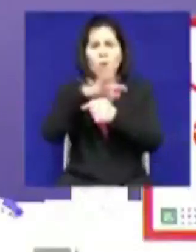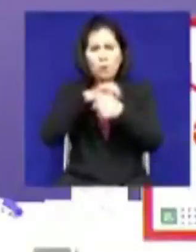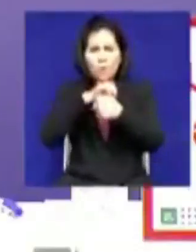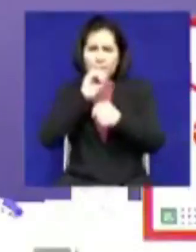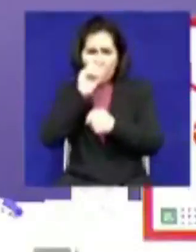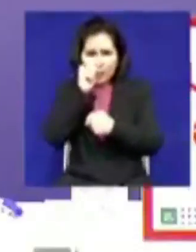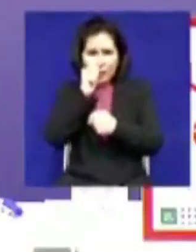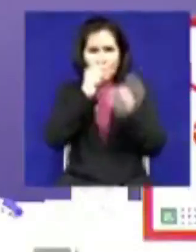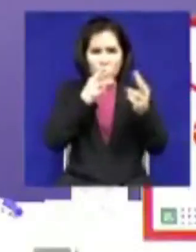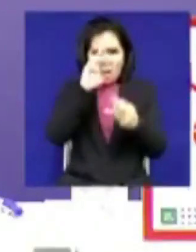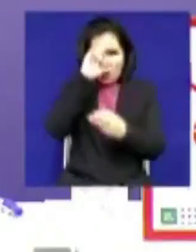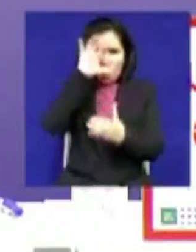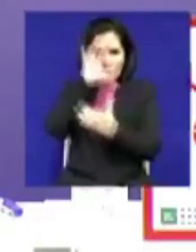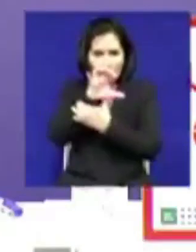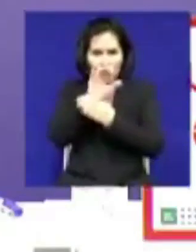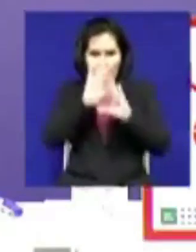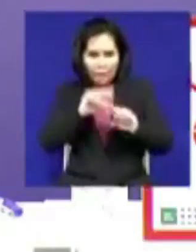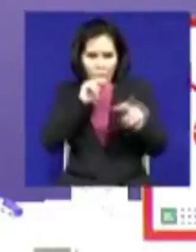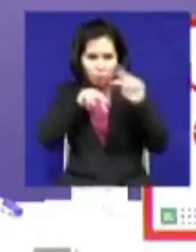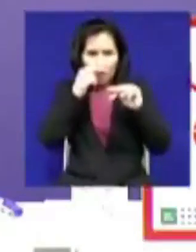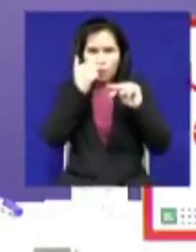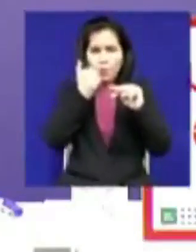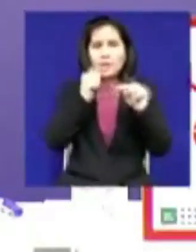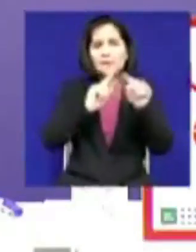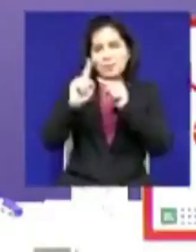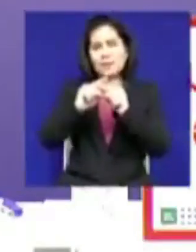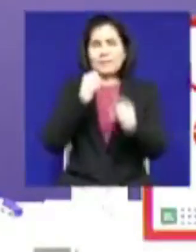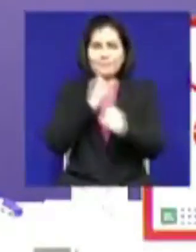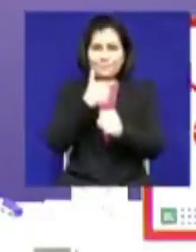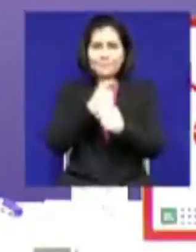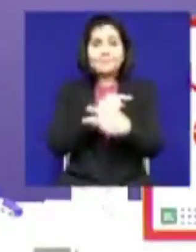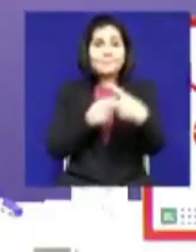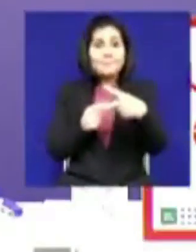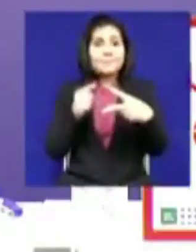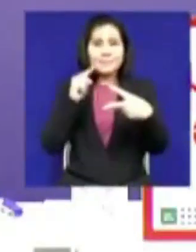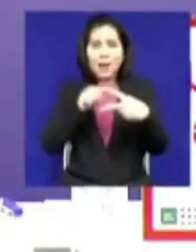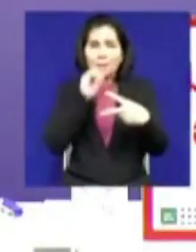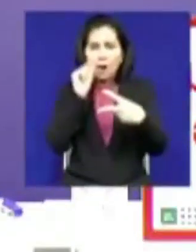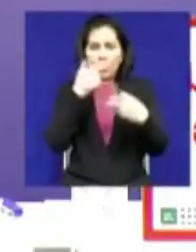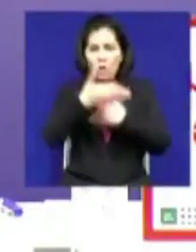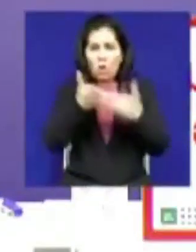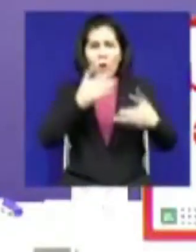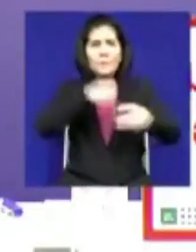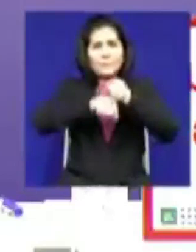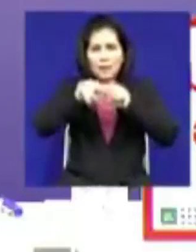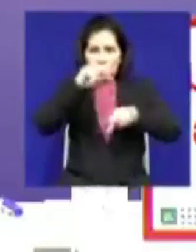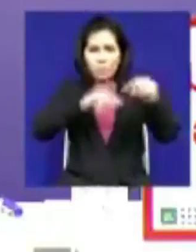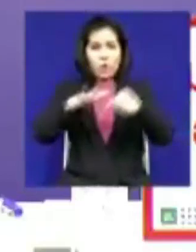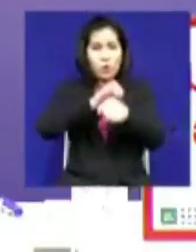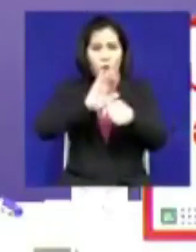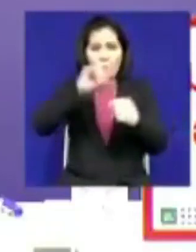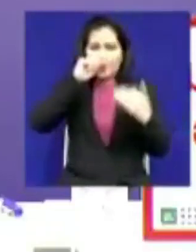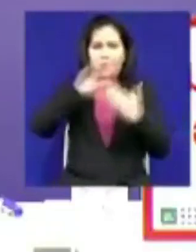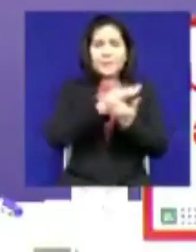สน้อยเพราะตรวจน้อยหรือเปล่ามองว่าเคสน้อยเนี่ยมันเกิดจากมาตรการรัฐบาลที่ดำเนินการร่วมกันกับหล